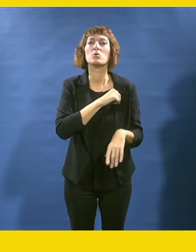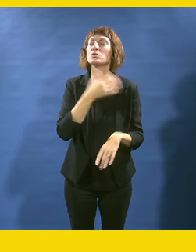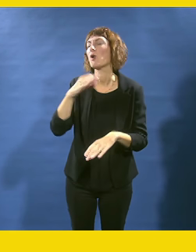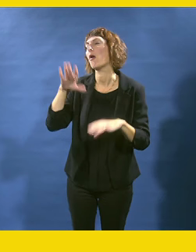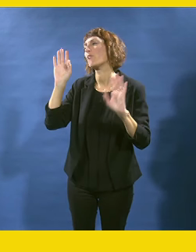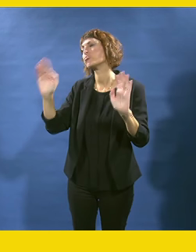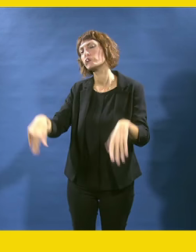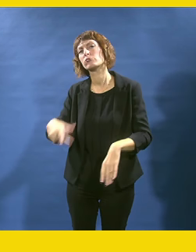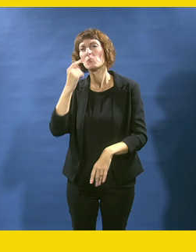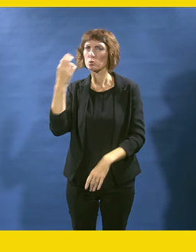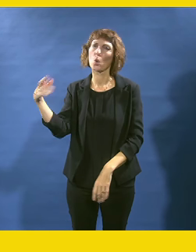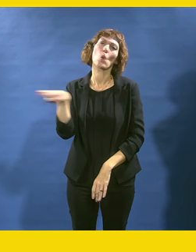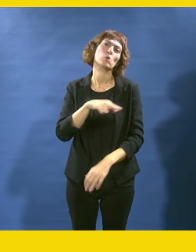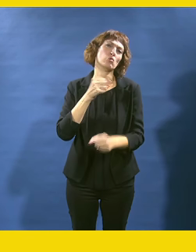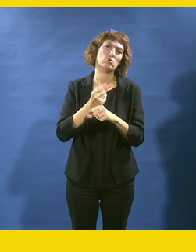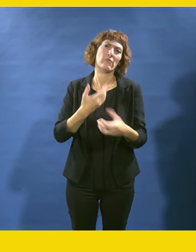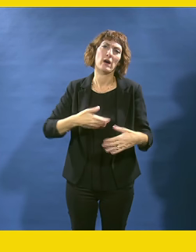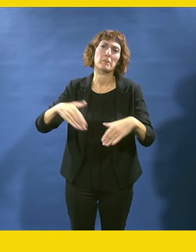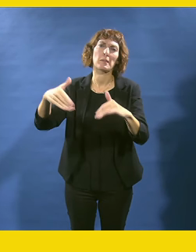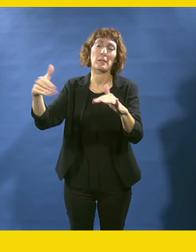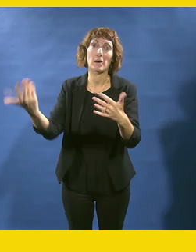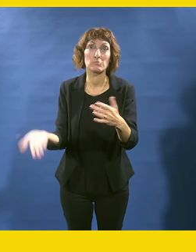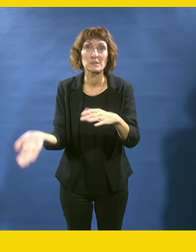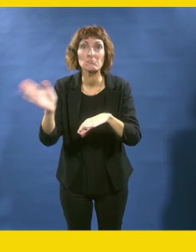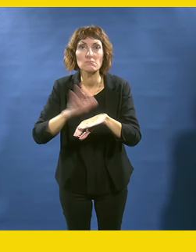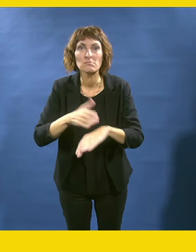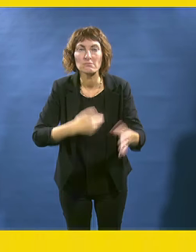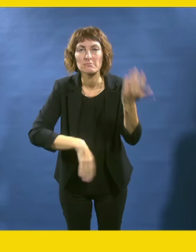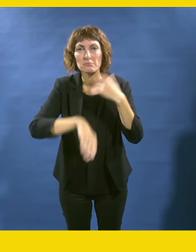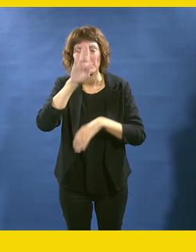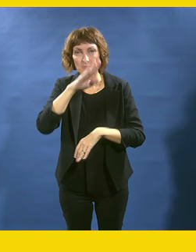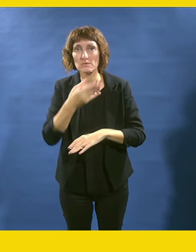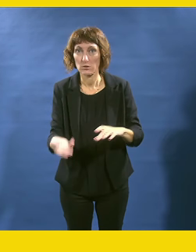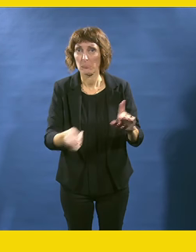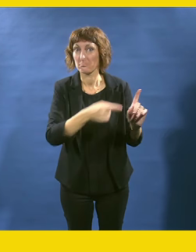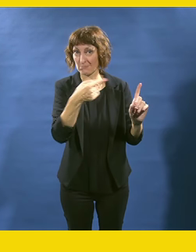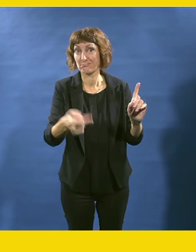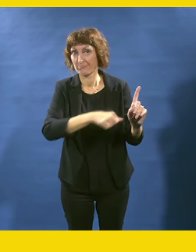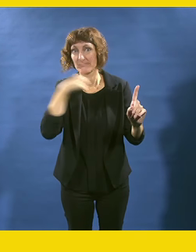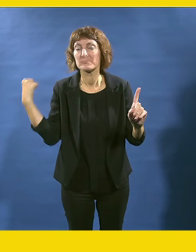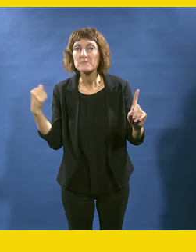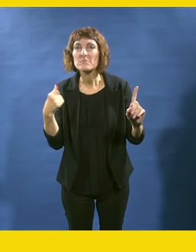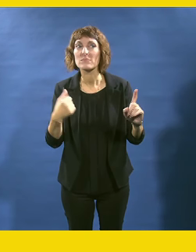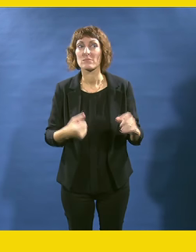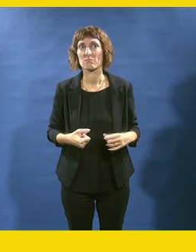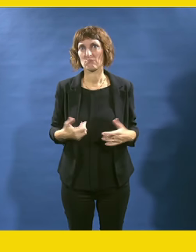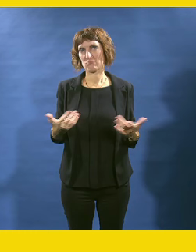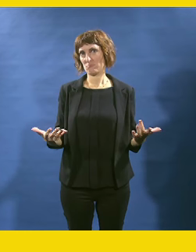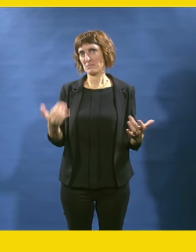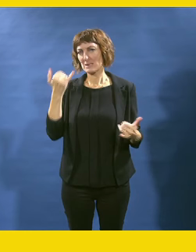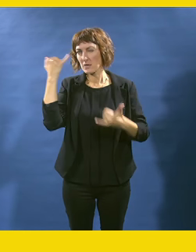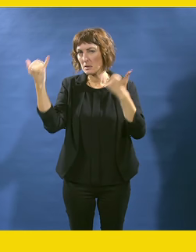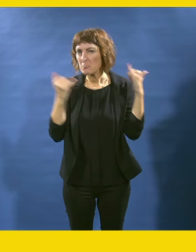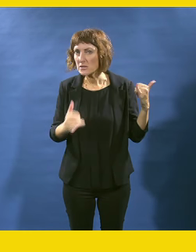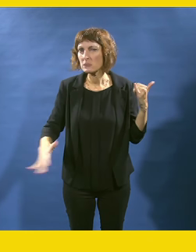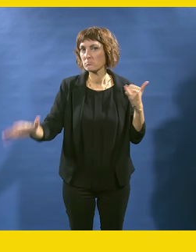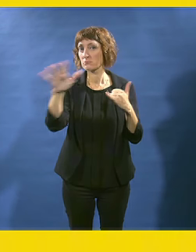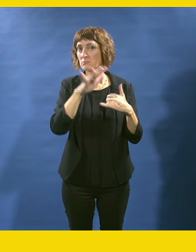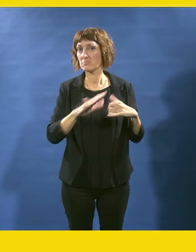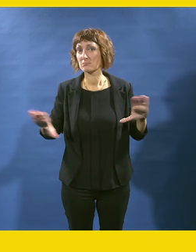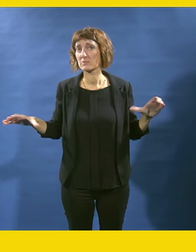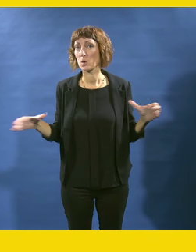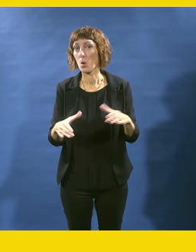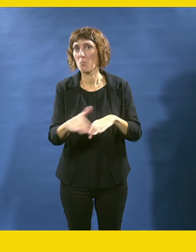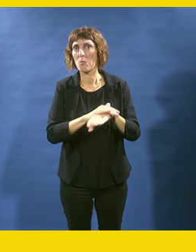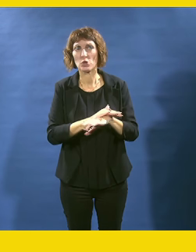c'est fait, ils l'ont tué, et ça, tous les jours. Combien de jours faudrait-il à l'ensemble de la classe politique pour